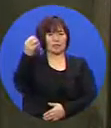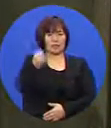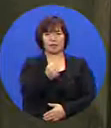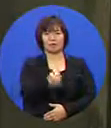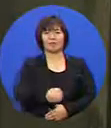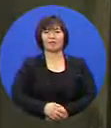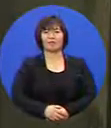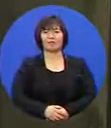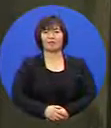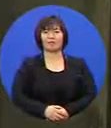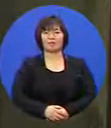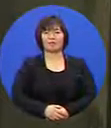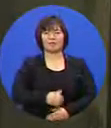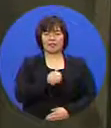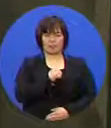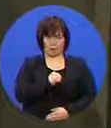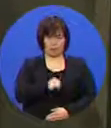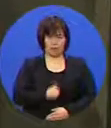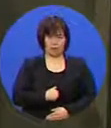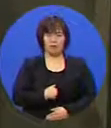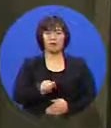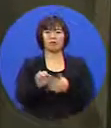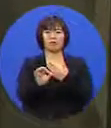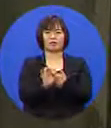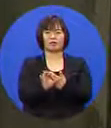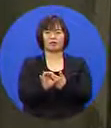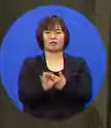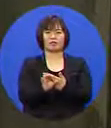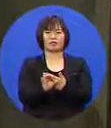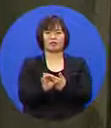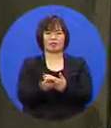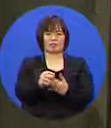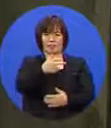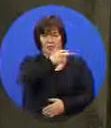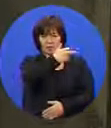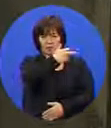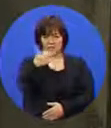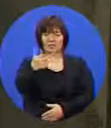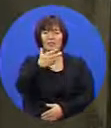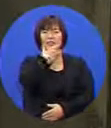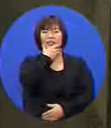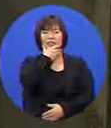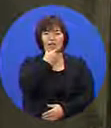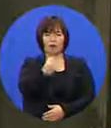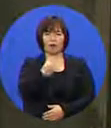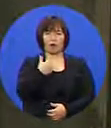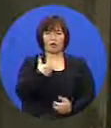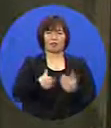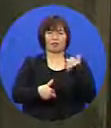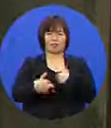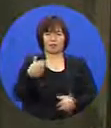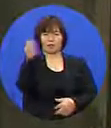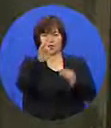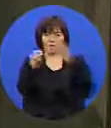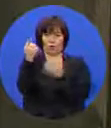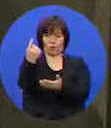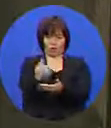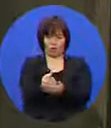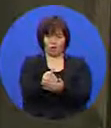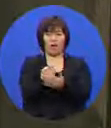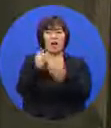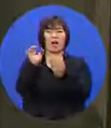생각됩니다. 참고 견디면은 큰 행복과 즐거움이 찾아옵니다.